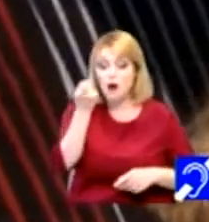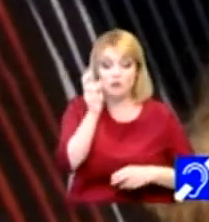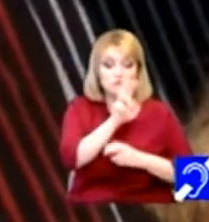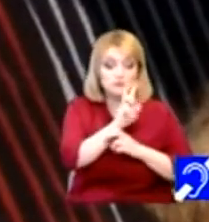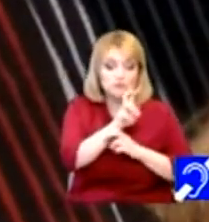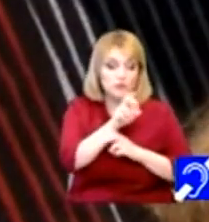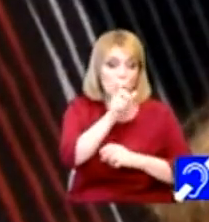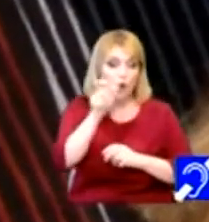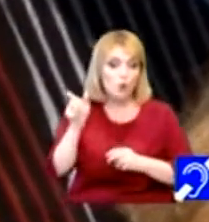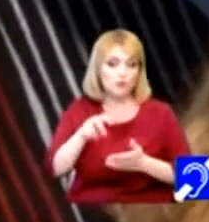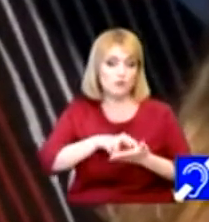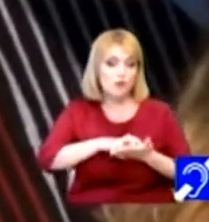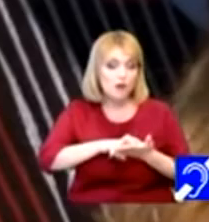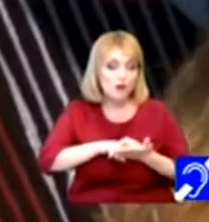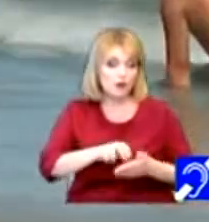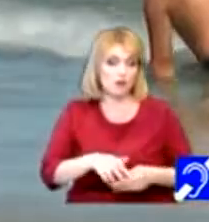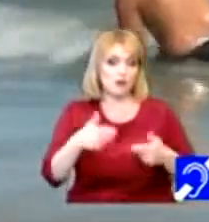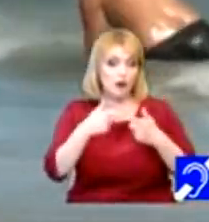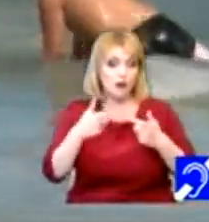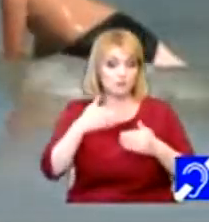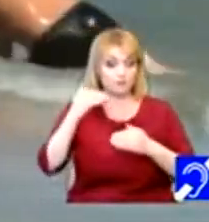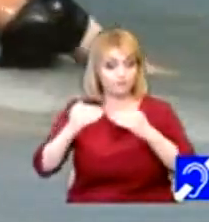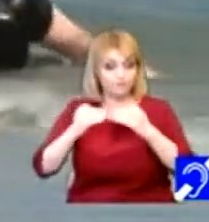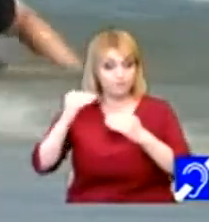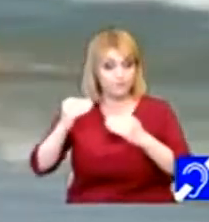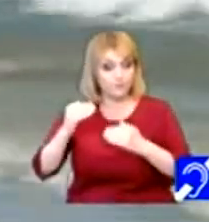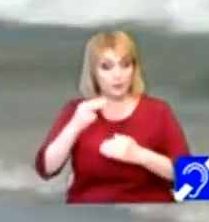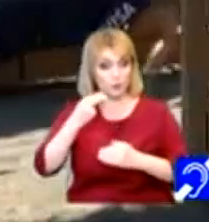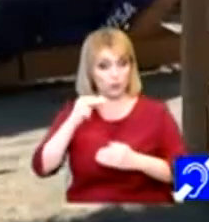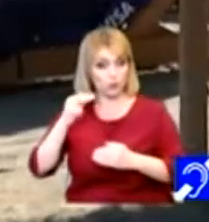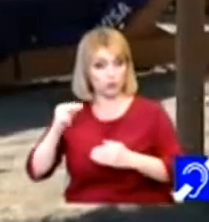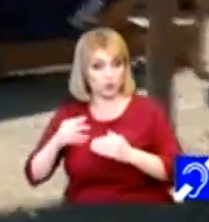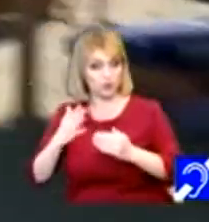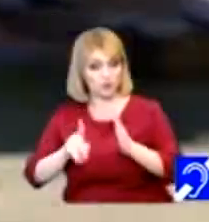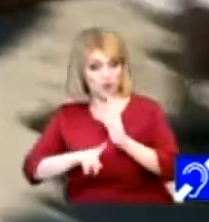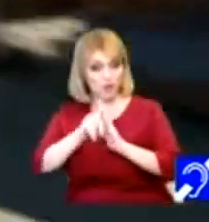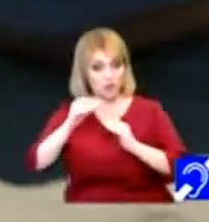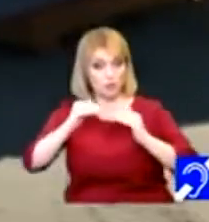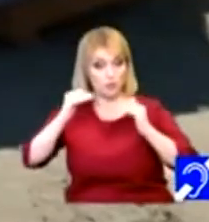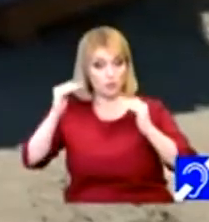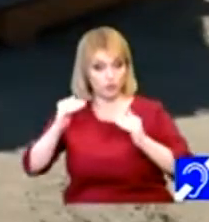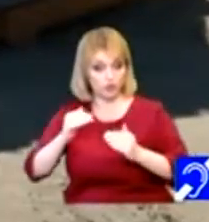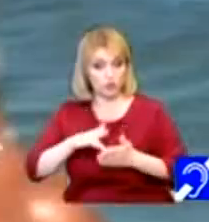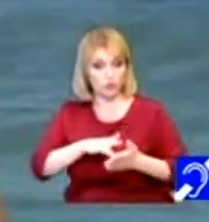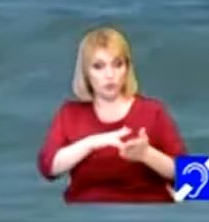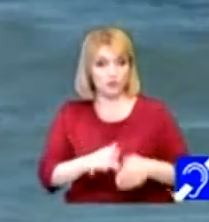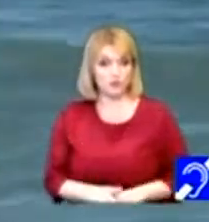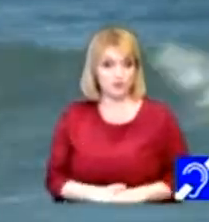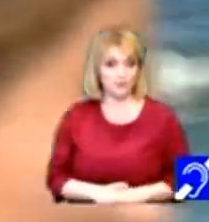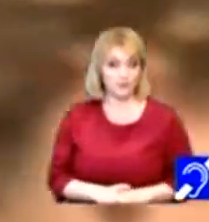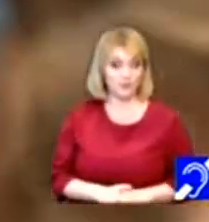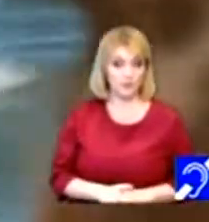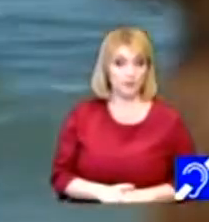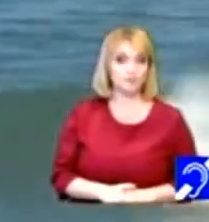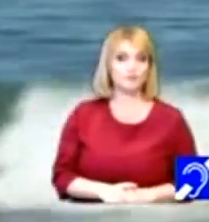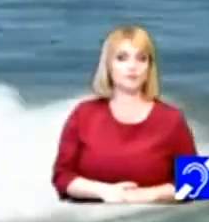datorită pandemiei, dar după aceea am avut o revenire puternică. În pandemie, mulți români n-au mai avut bani pentru concedii, dar